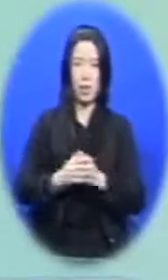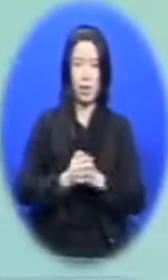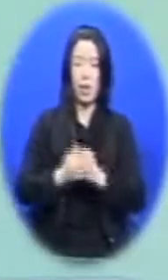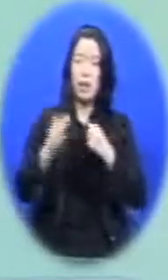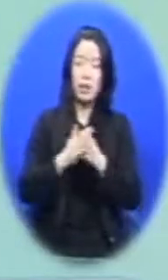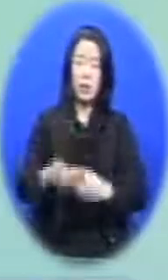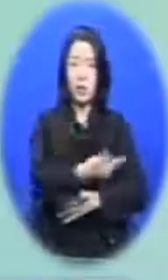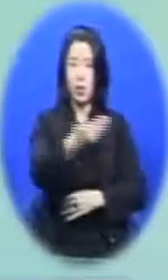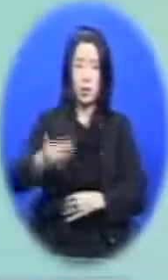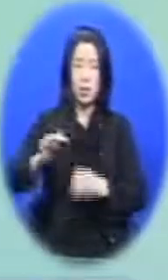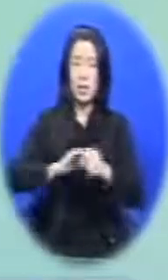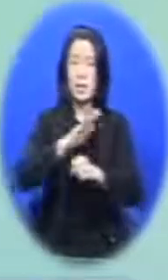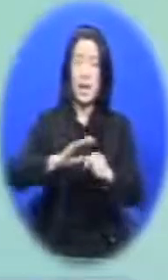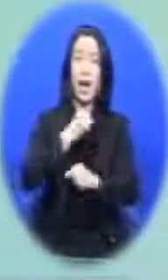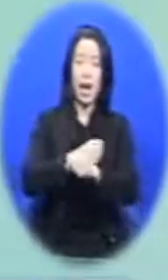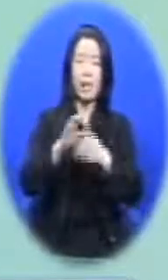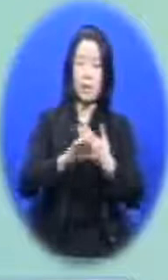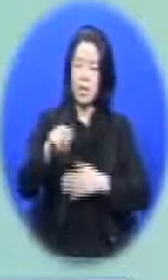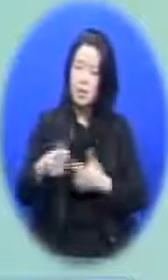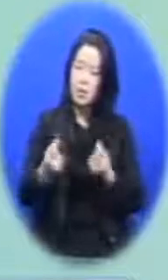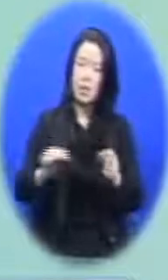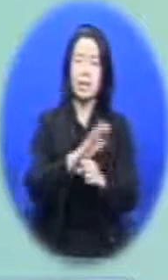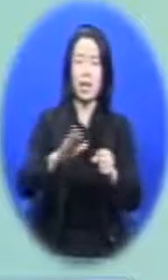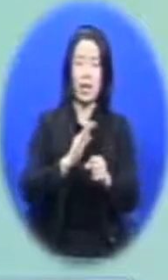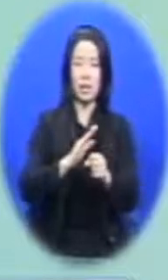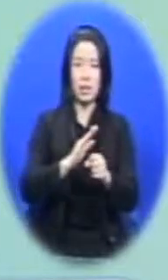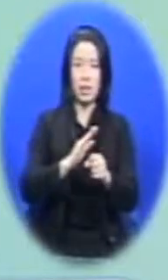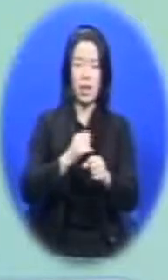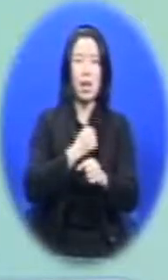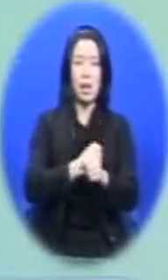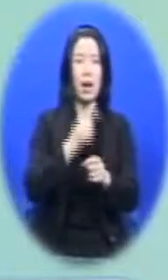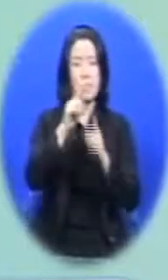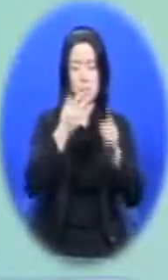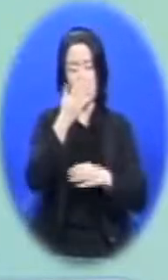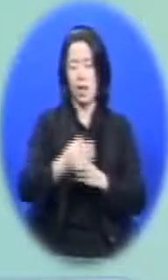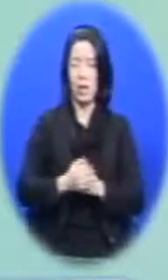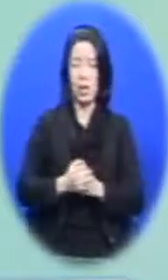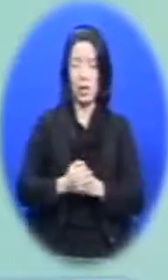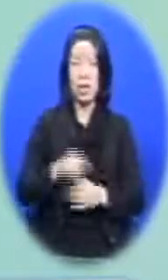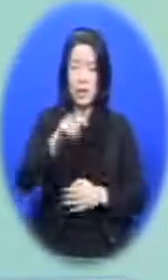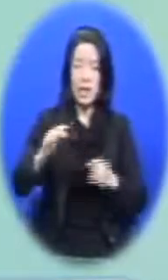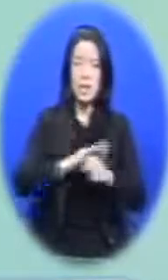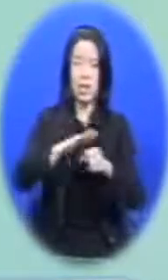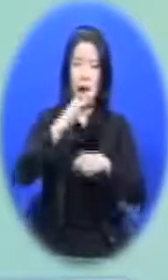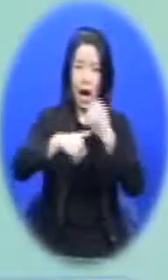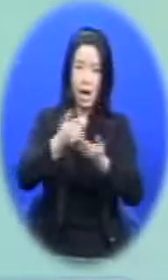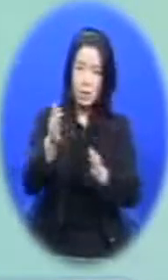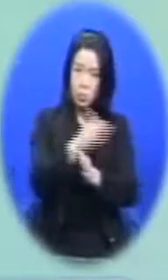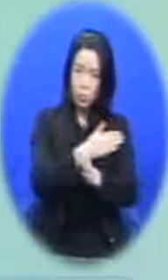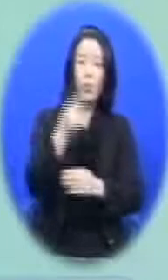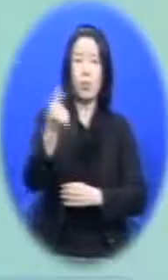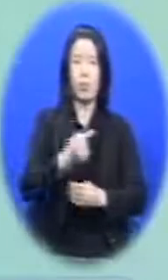그러니 여러분, 사랑한다면 이렇게 사랑해야 사랑한다고 말하는 거죠. 이 사랑은 하나님으로부터 온